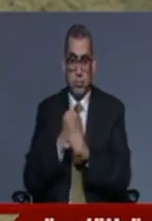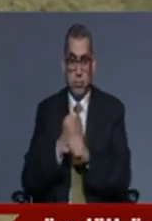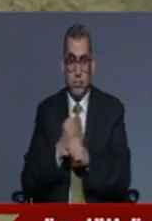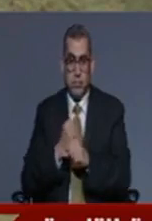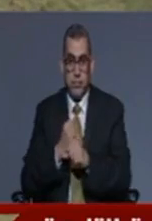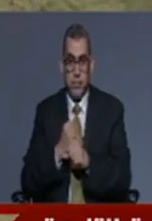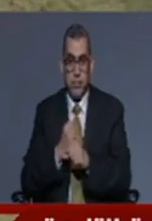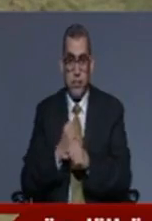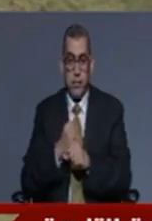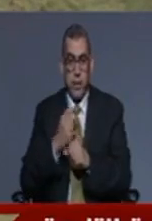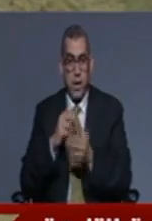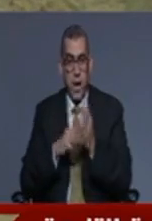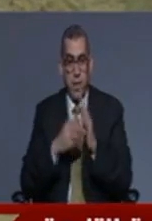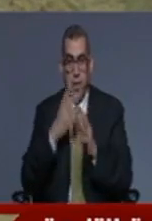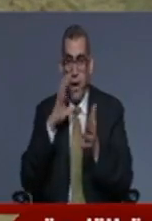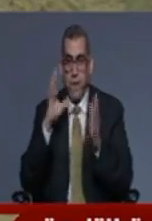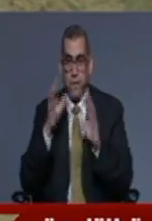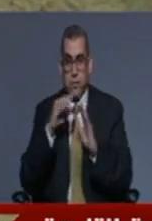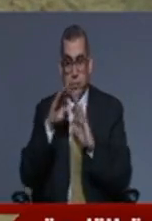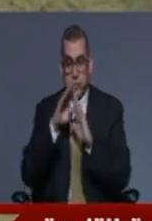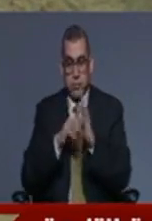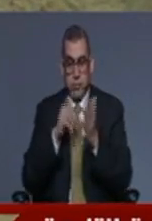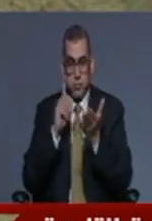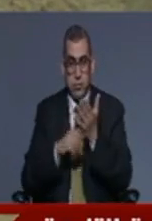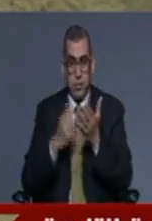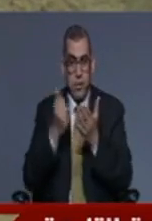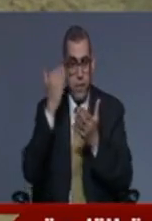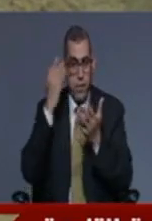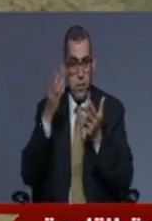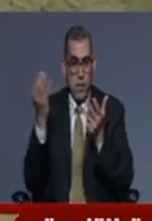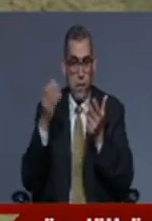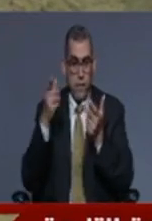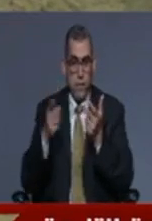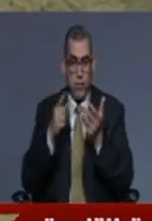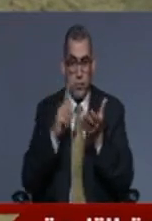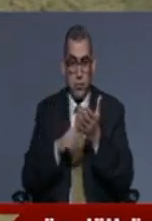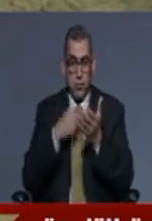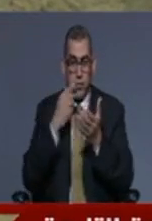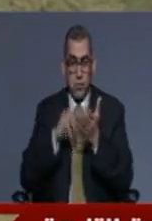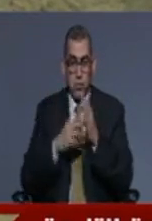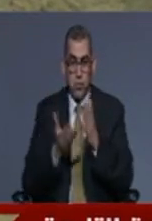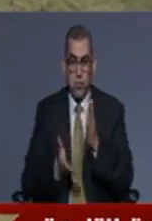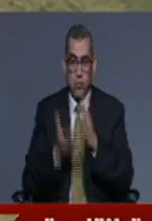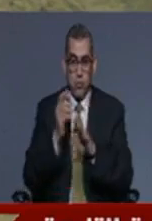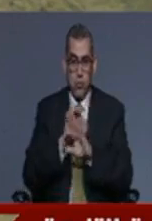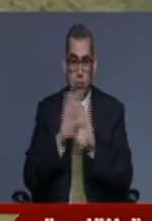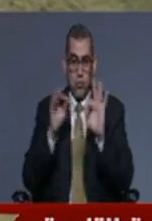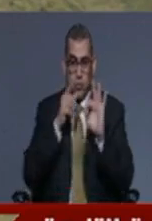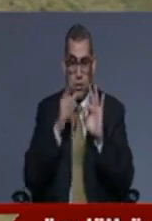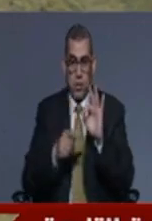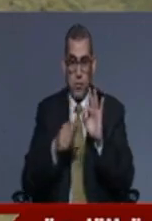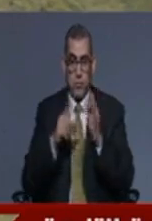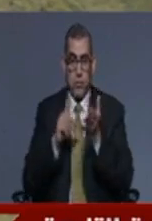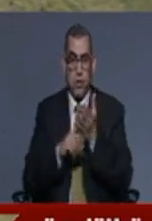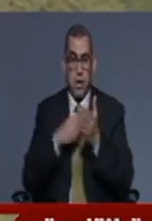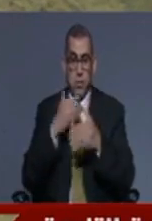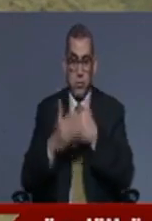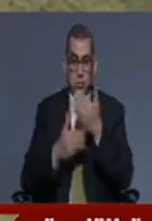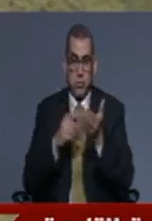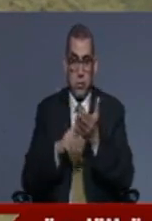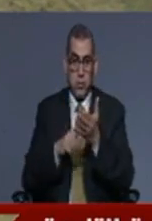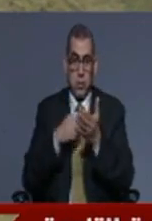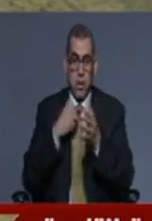ونهجا عالميا في التعامل مع أزمة المناخ. ولهذا السبب من المهم بالنسبة إلينا أن